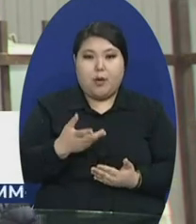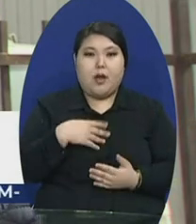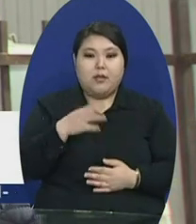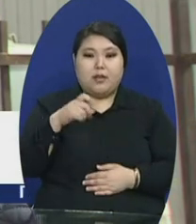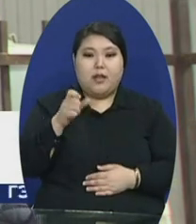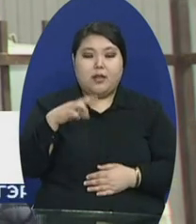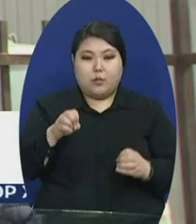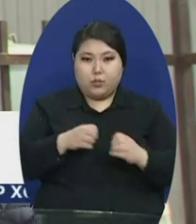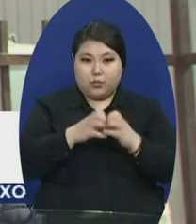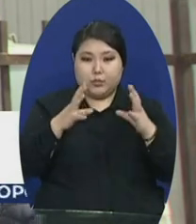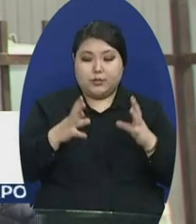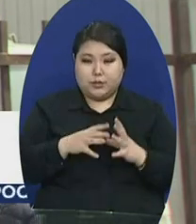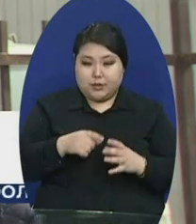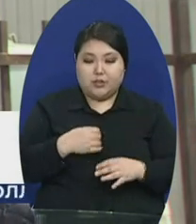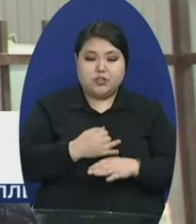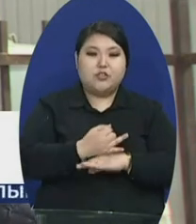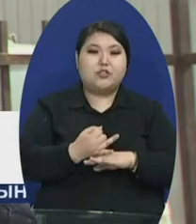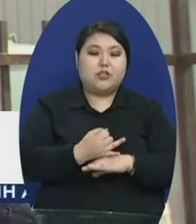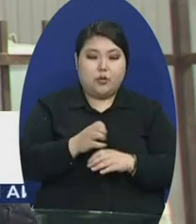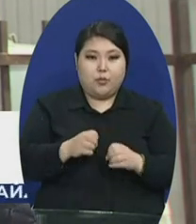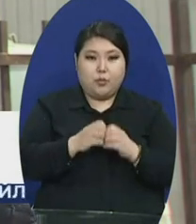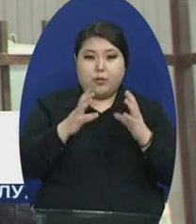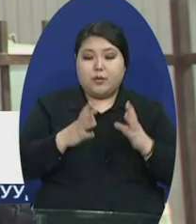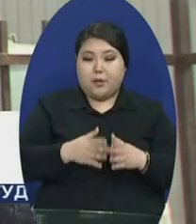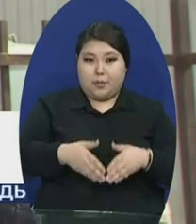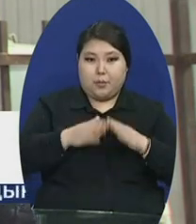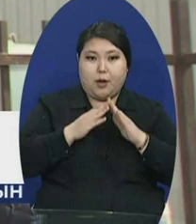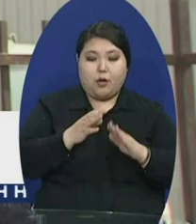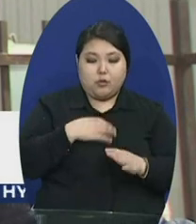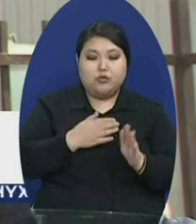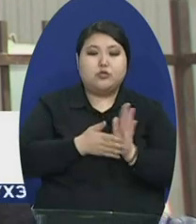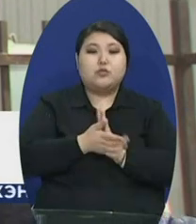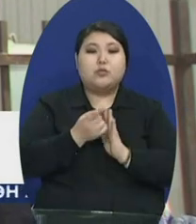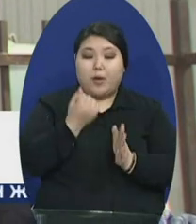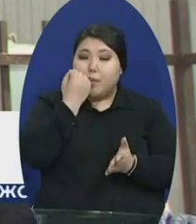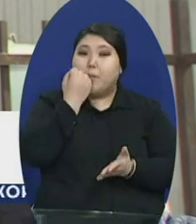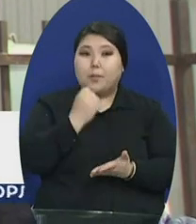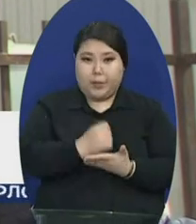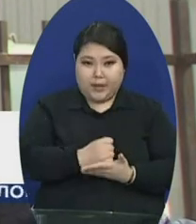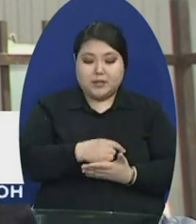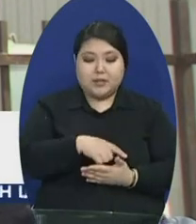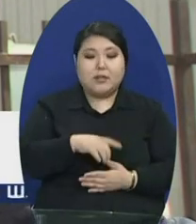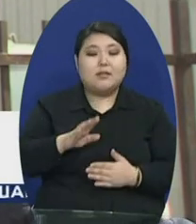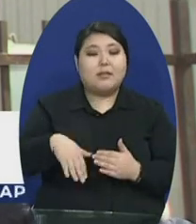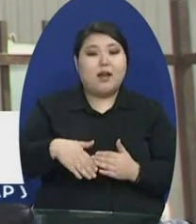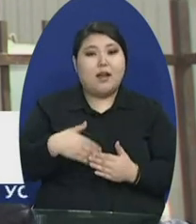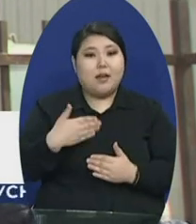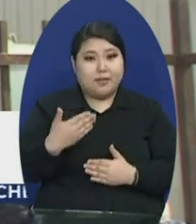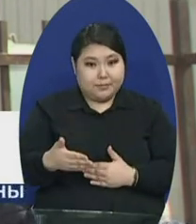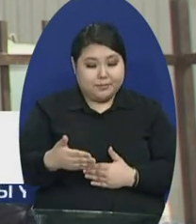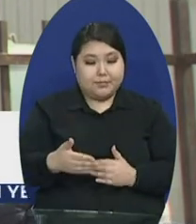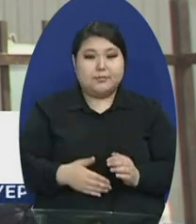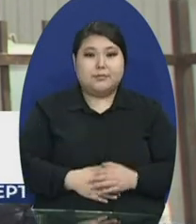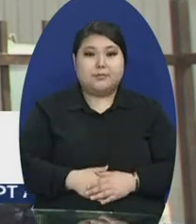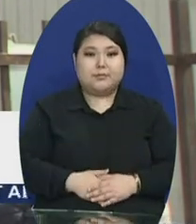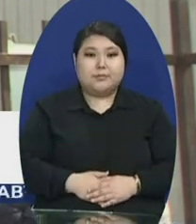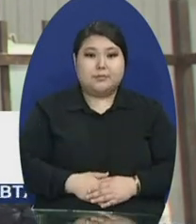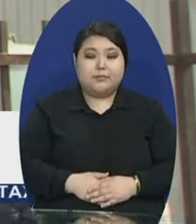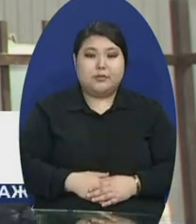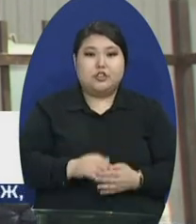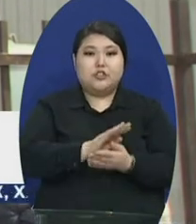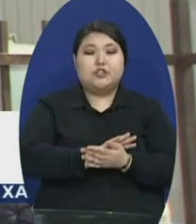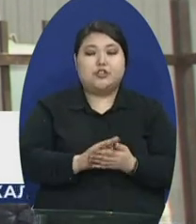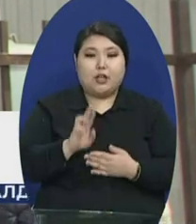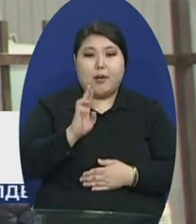одоо инженерийн бүтээн байгуулалтын хийсв батлагдчихсан байхгүй. Ингээл ирэхний дараа одоо энэ